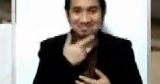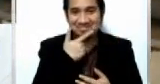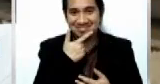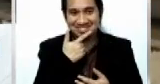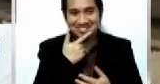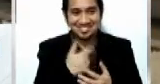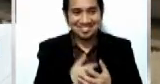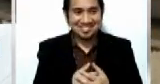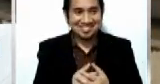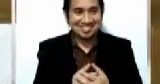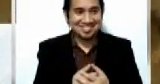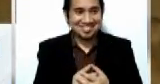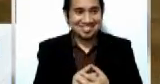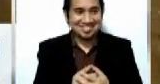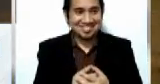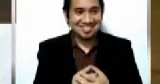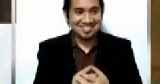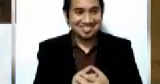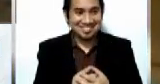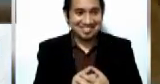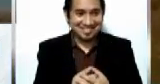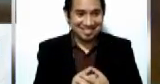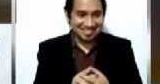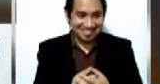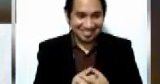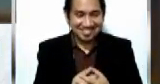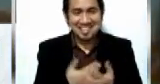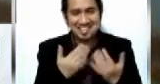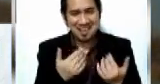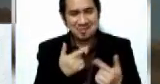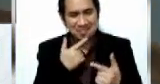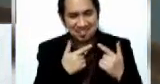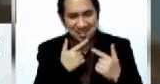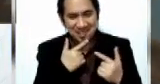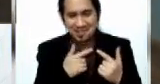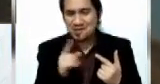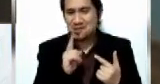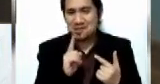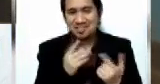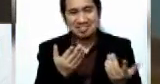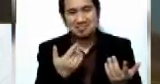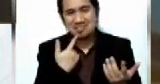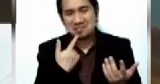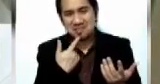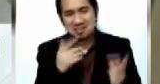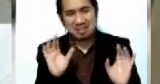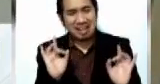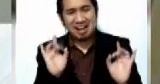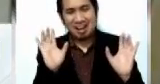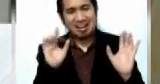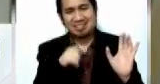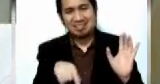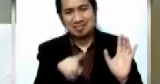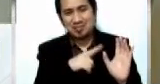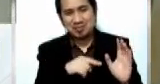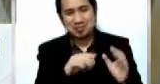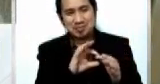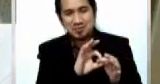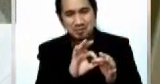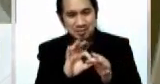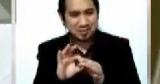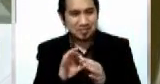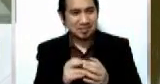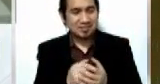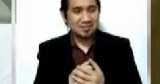Ang bloopers na tulad nito, reflection daw kung gaano kagaan ang samahan nila sa set. Buti pa, Sensen. Ako